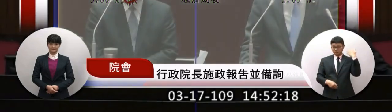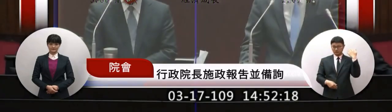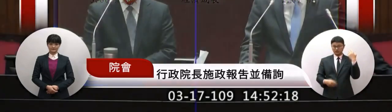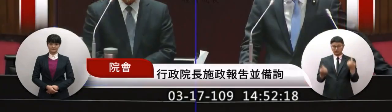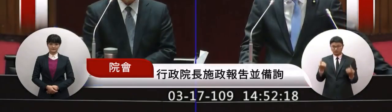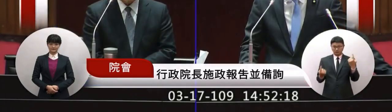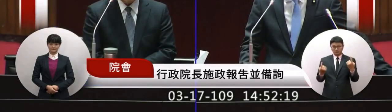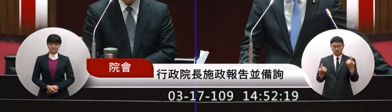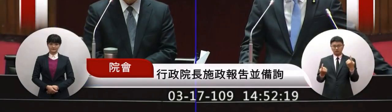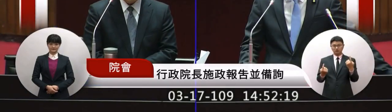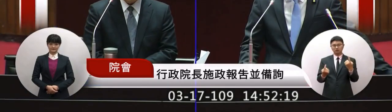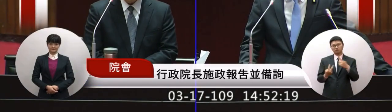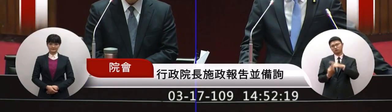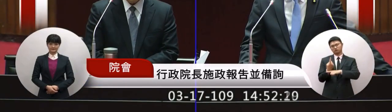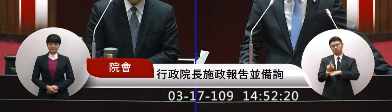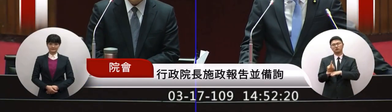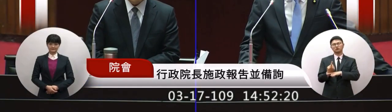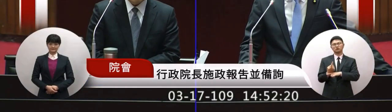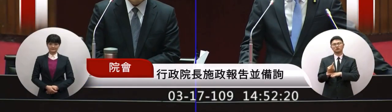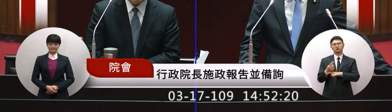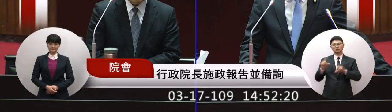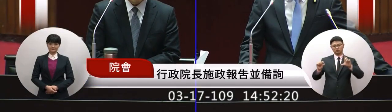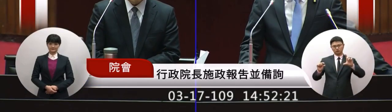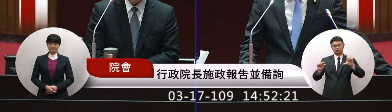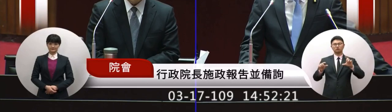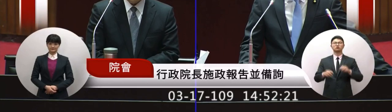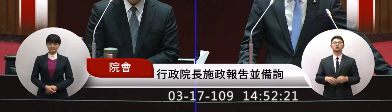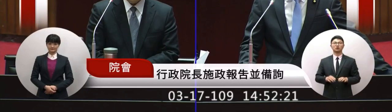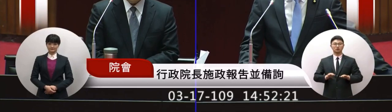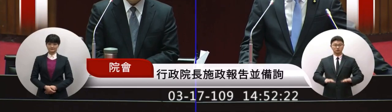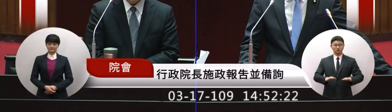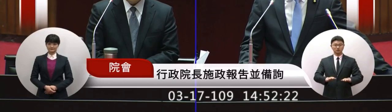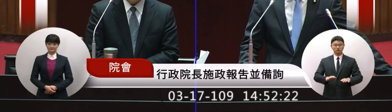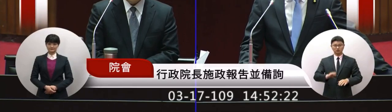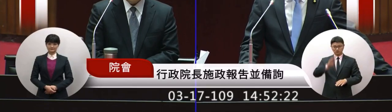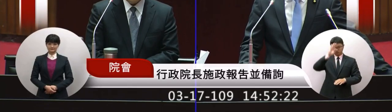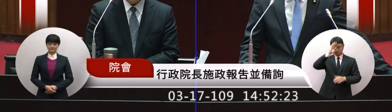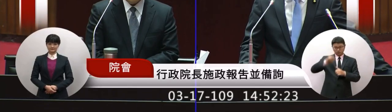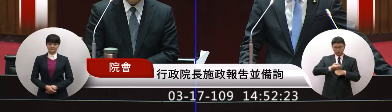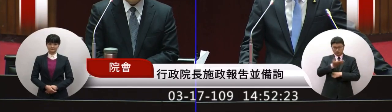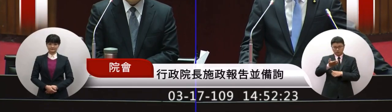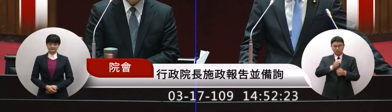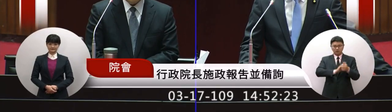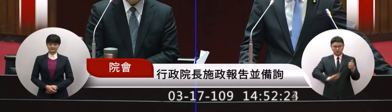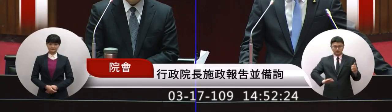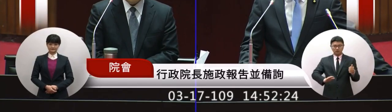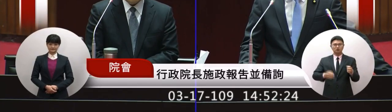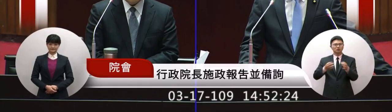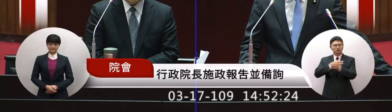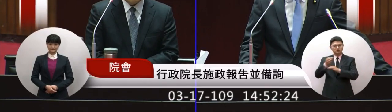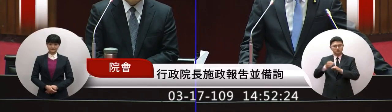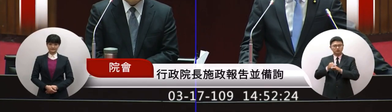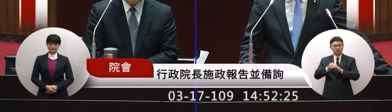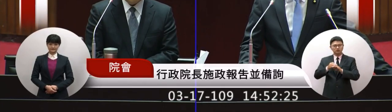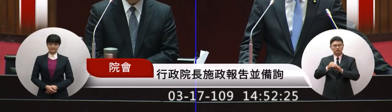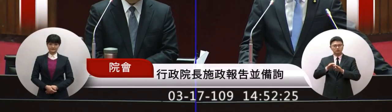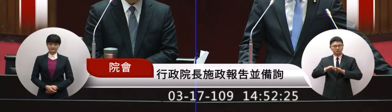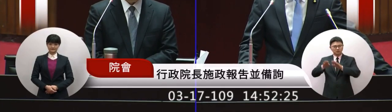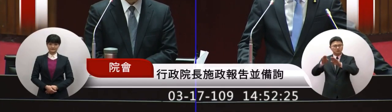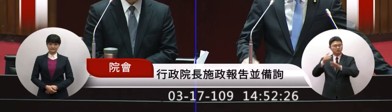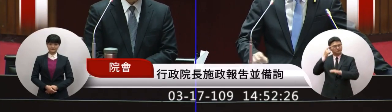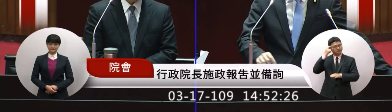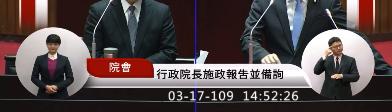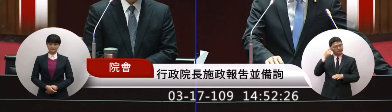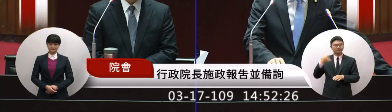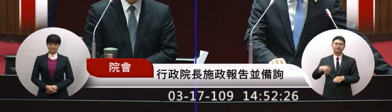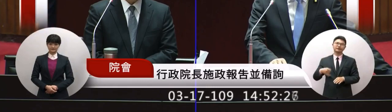动经济的一半。那么今年有疫情的影响，我们觉得经济成长呢也不容乐观，